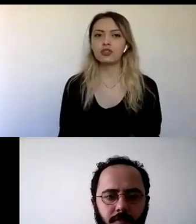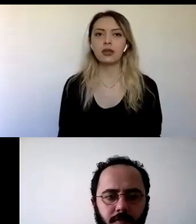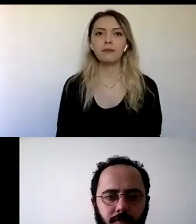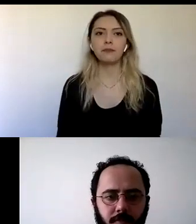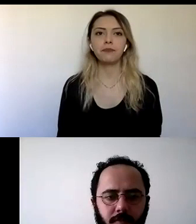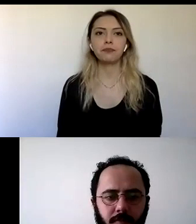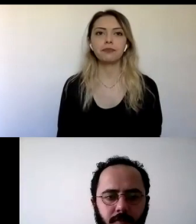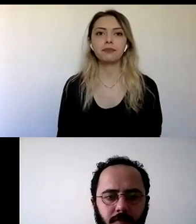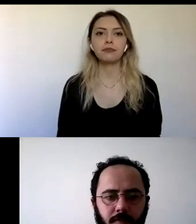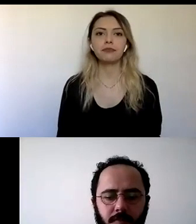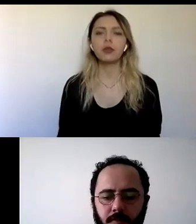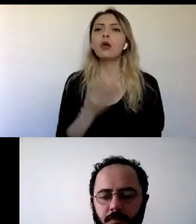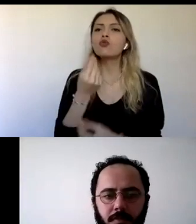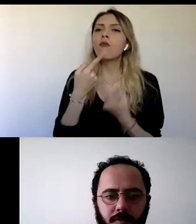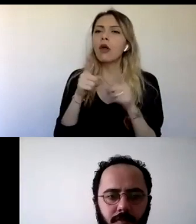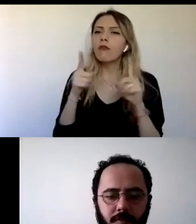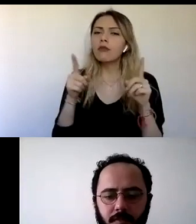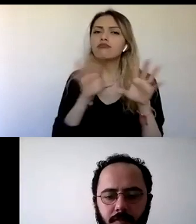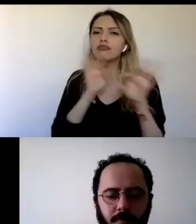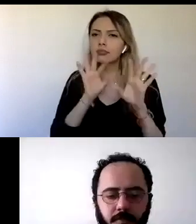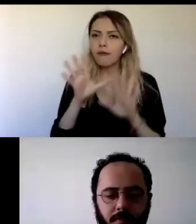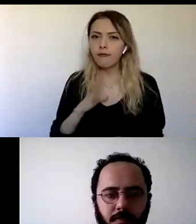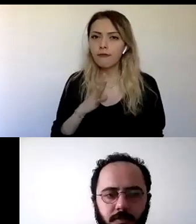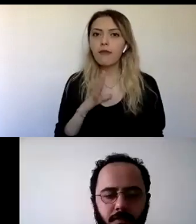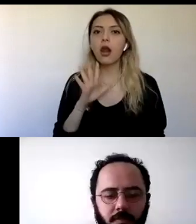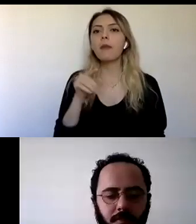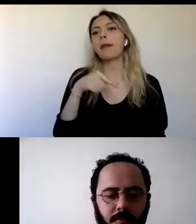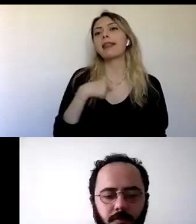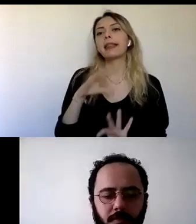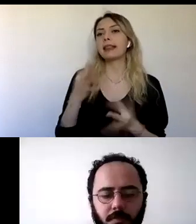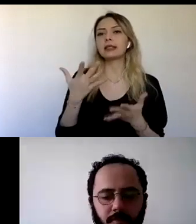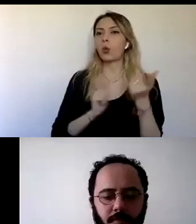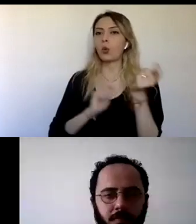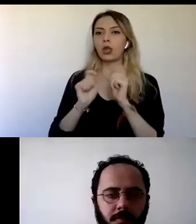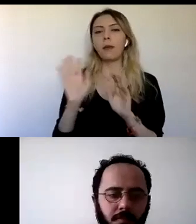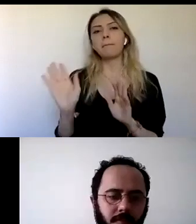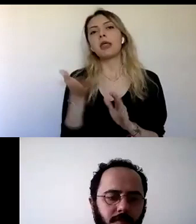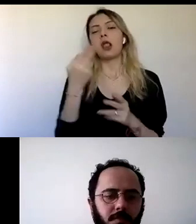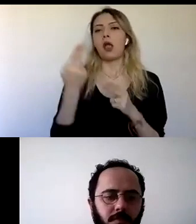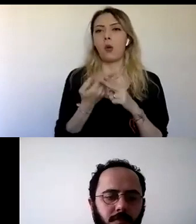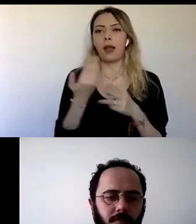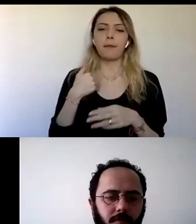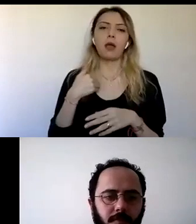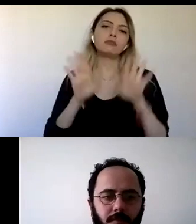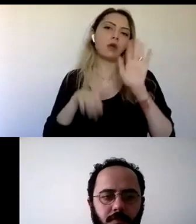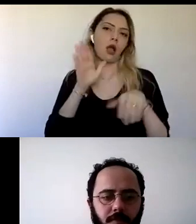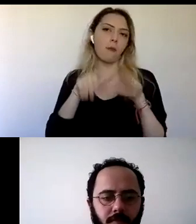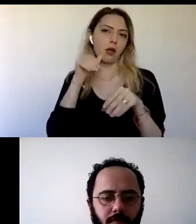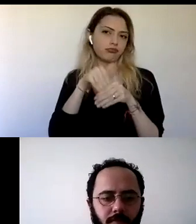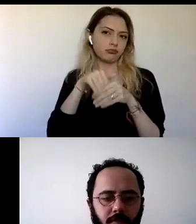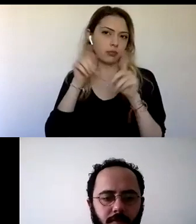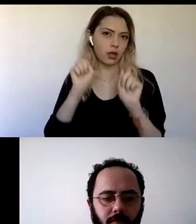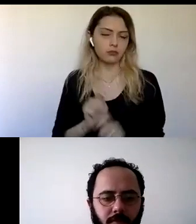şeylerde kullanıyorum. Mesela bir kampanya yapacağım. Bir hak temelli sivil toplum kuruluşu